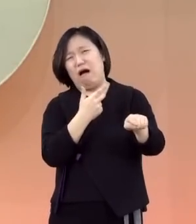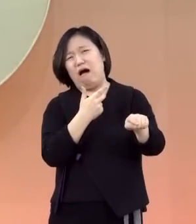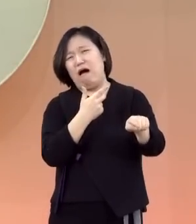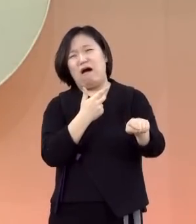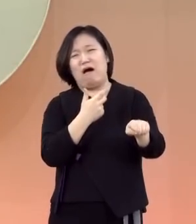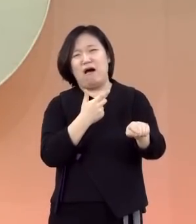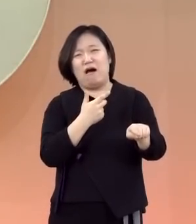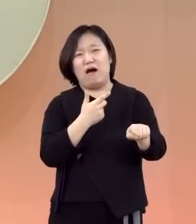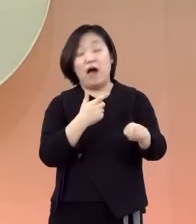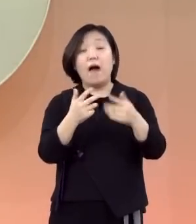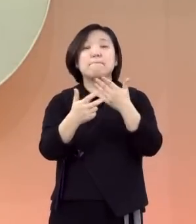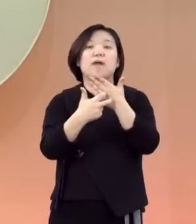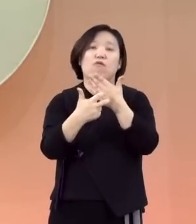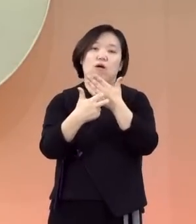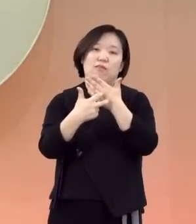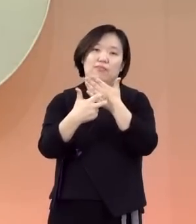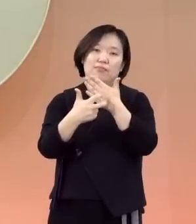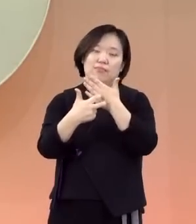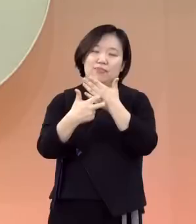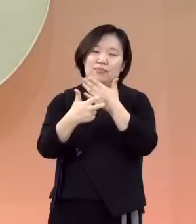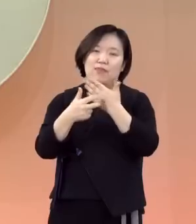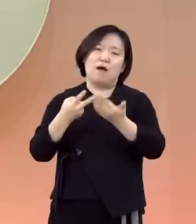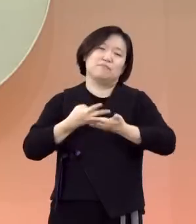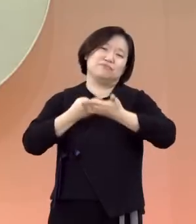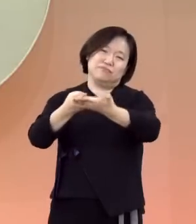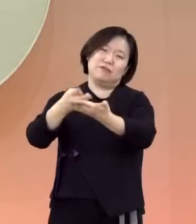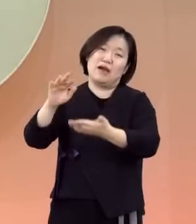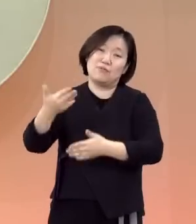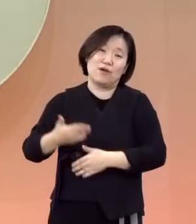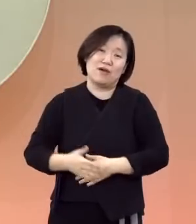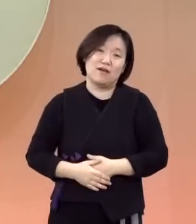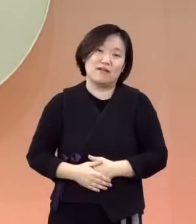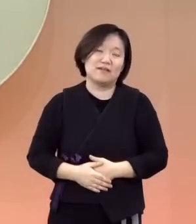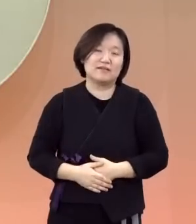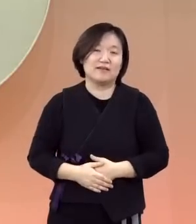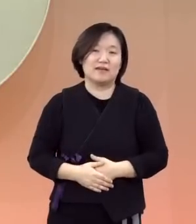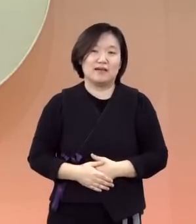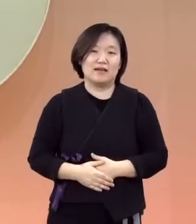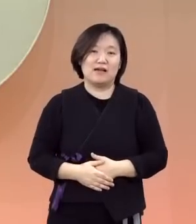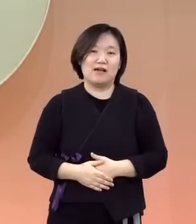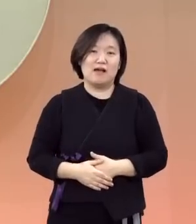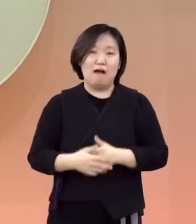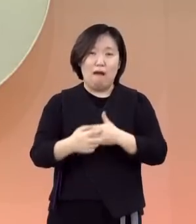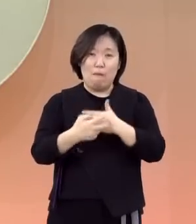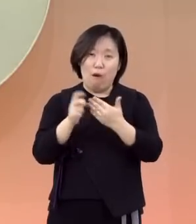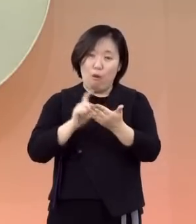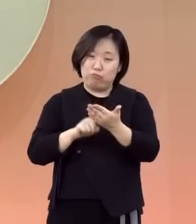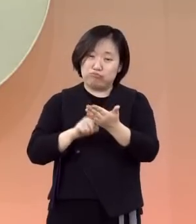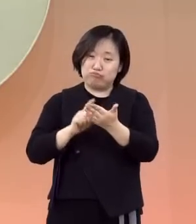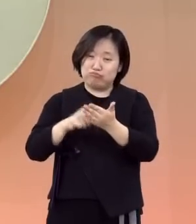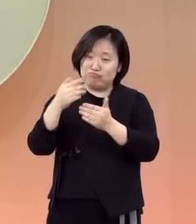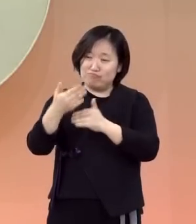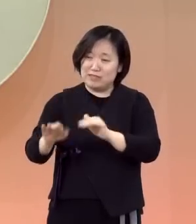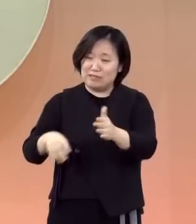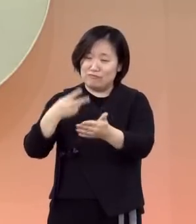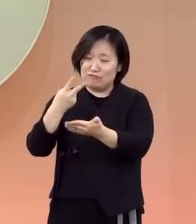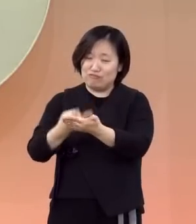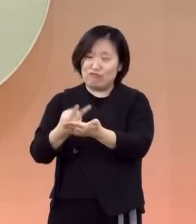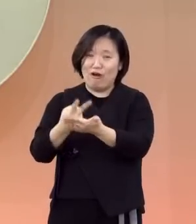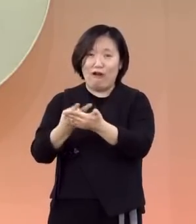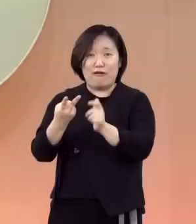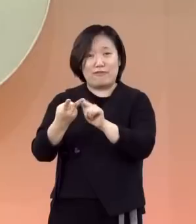참혹한현장에서응급실로이송되었습니다.그는 응급실로급히이송되었고,